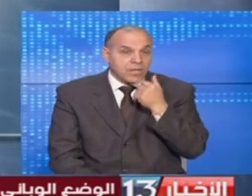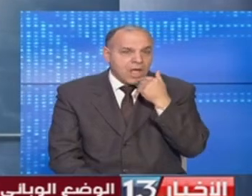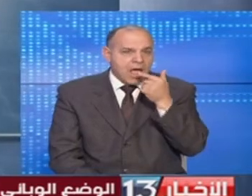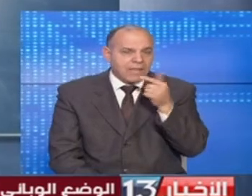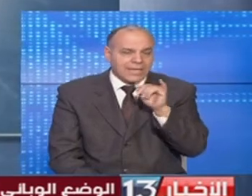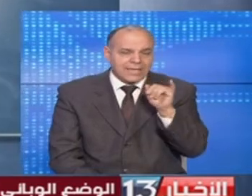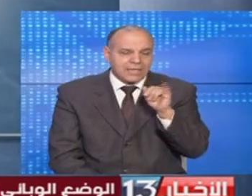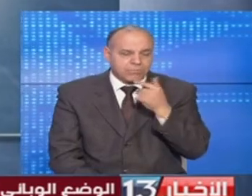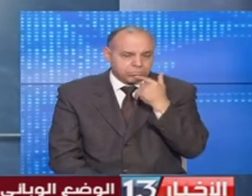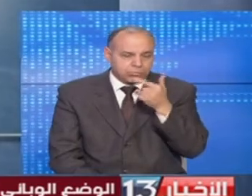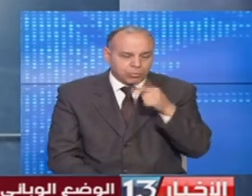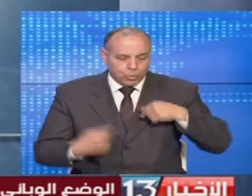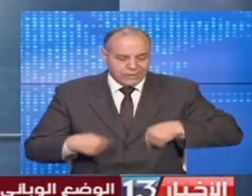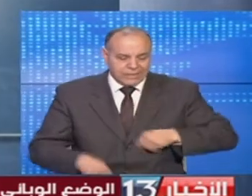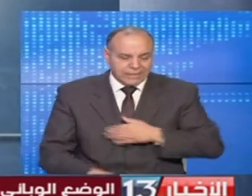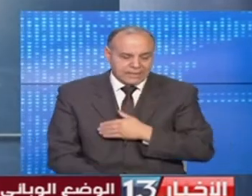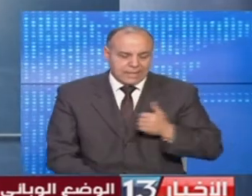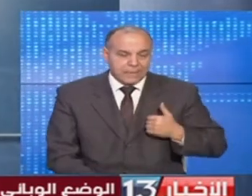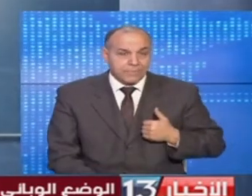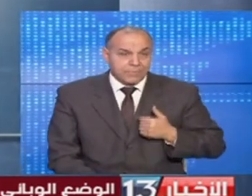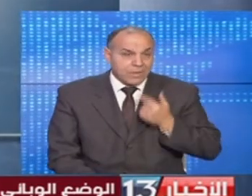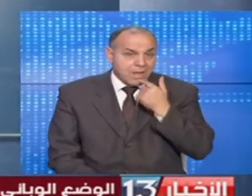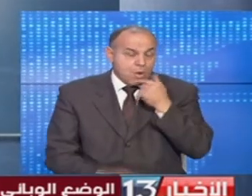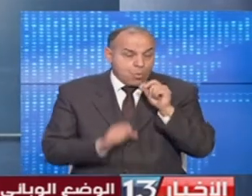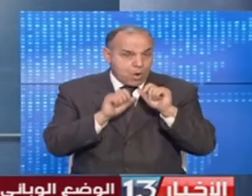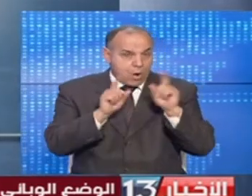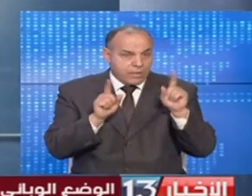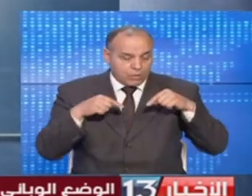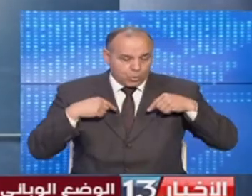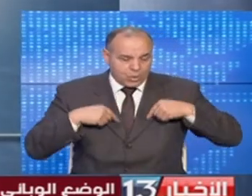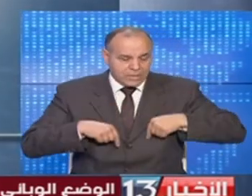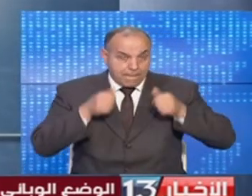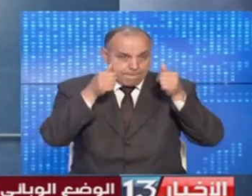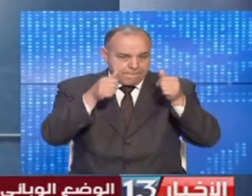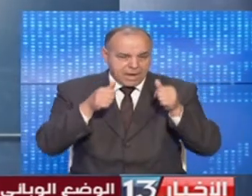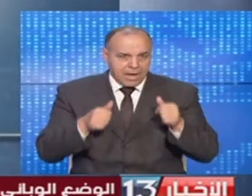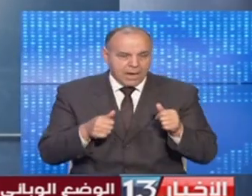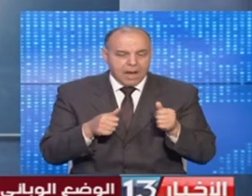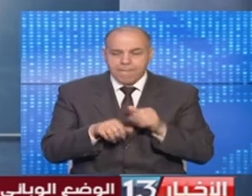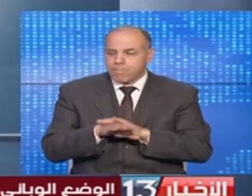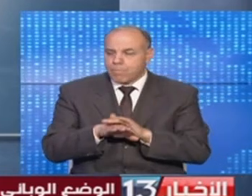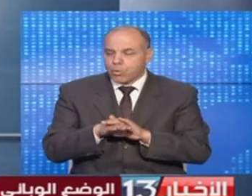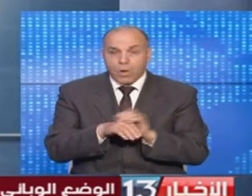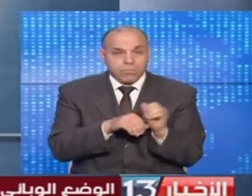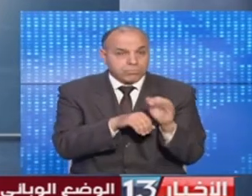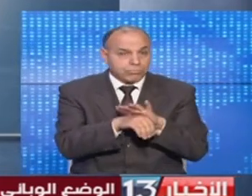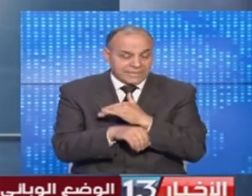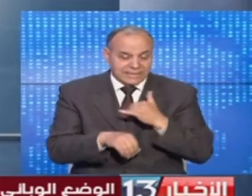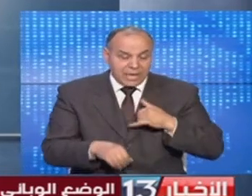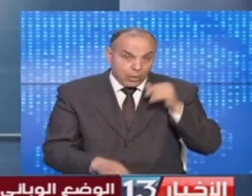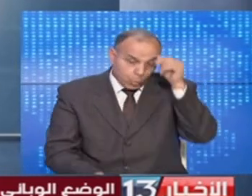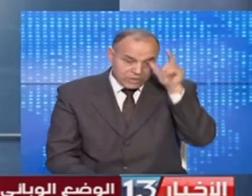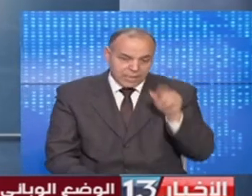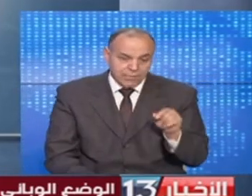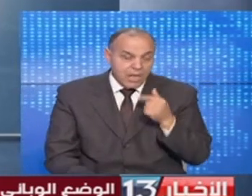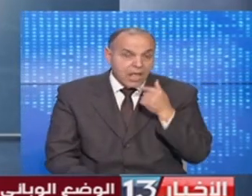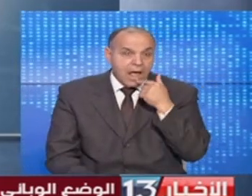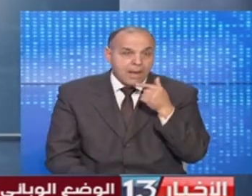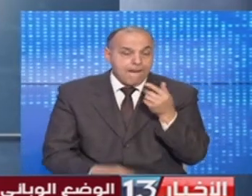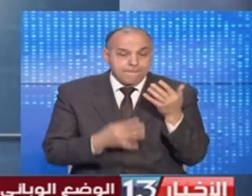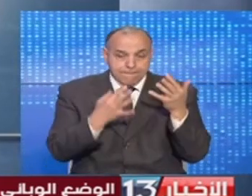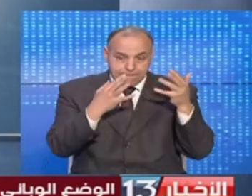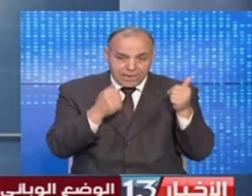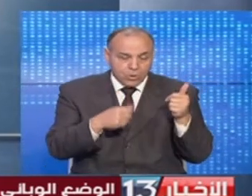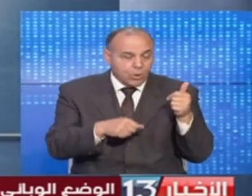ما افادت به وزاره الصحه واوضحت الوزاره في بلاغ ها المتعلق بالوضع الصحي بالبلاد ان العدد